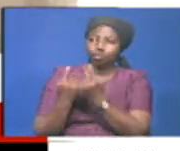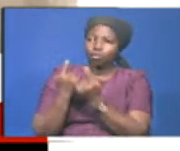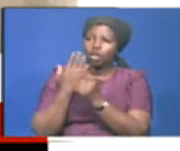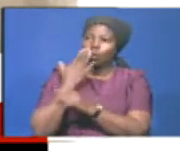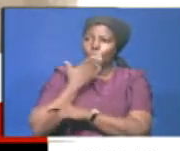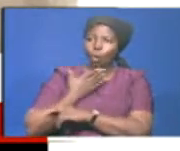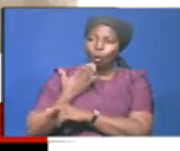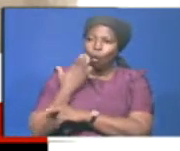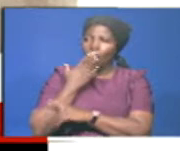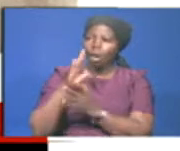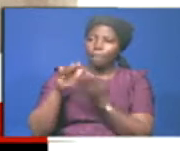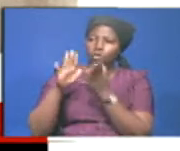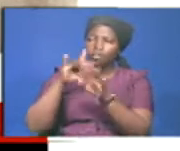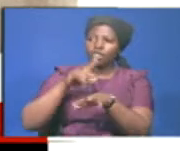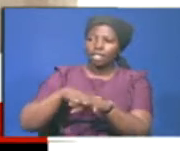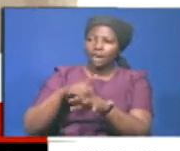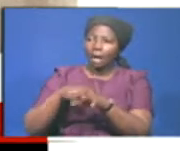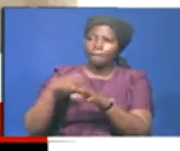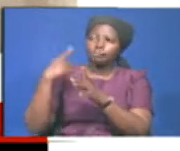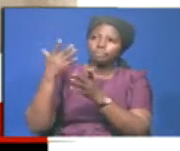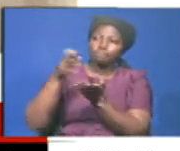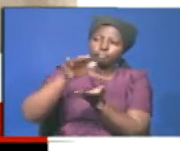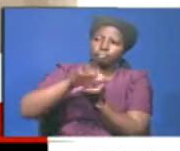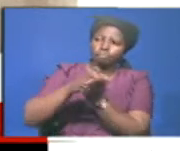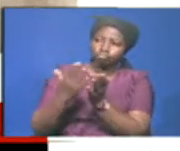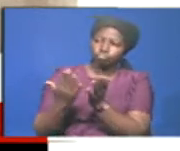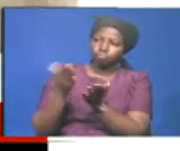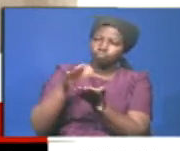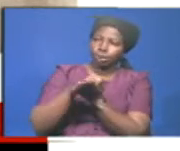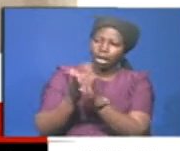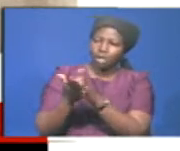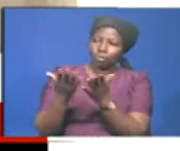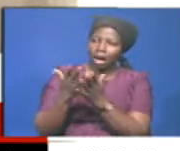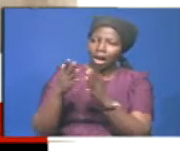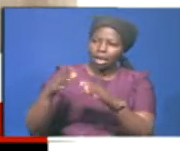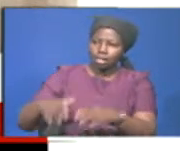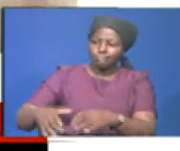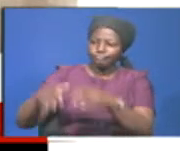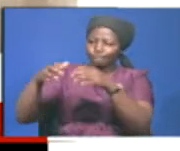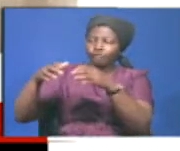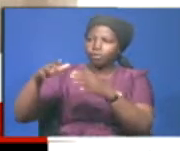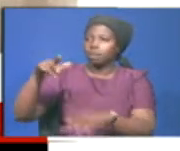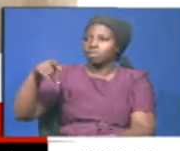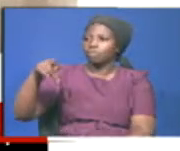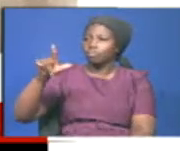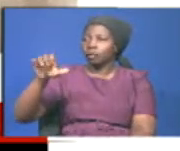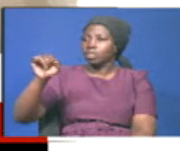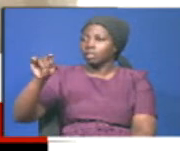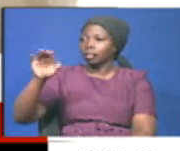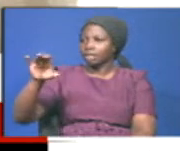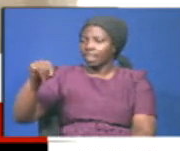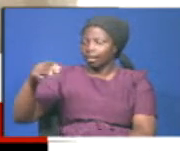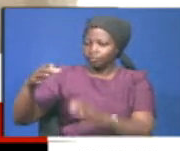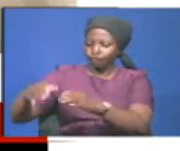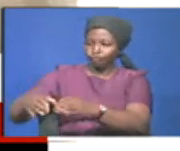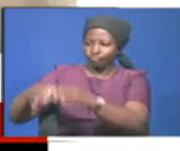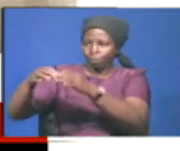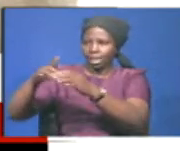mingi zinapakiwa kwa mikebe ya plastic. Na hii mikebe baada ya